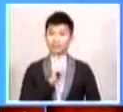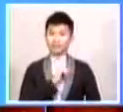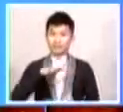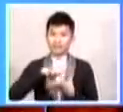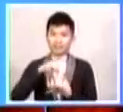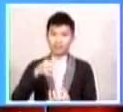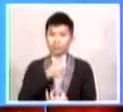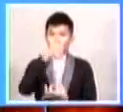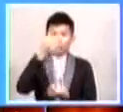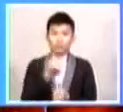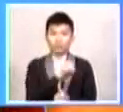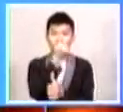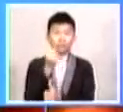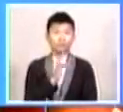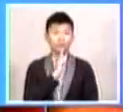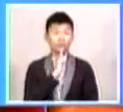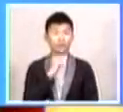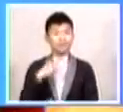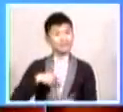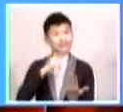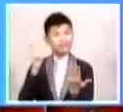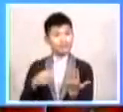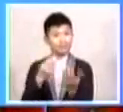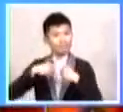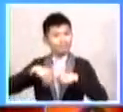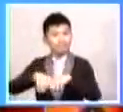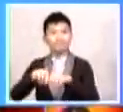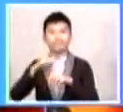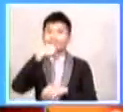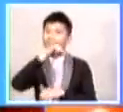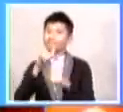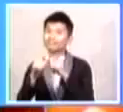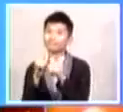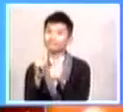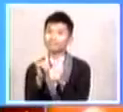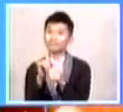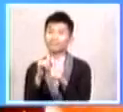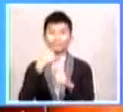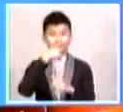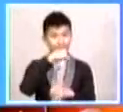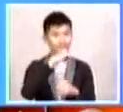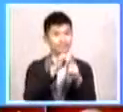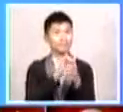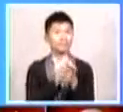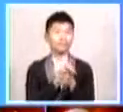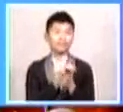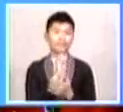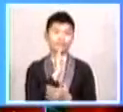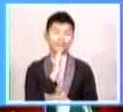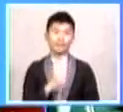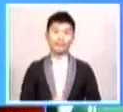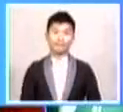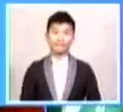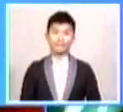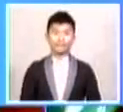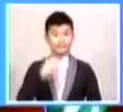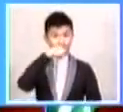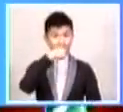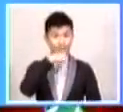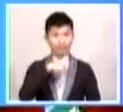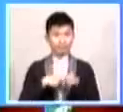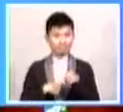宰。我要将这首诗送给这块土地和这里的人民。台湾，一个在